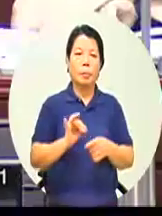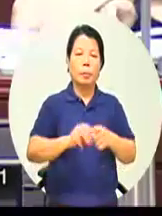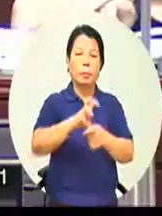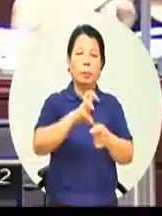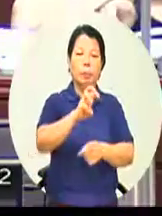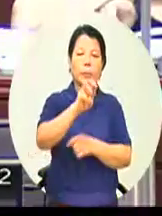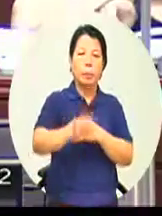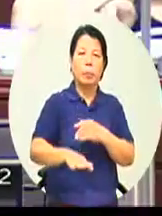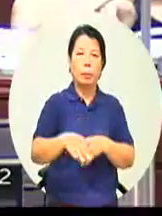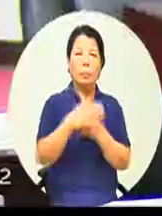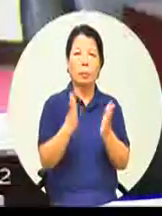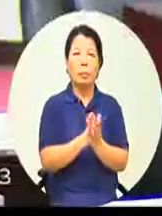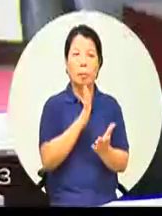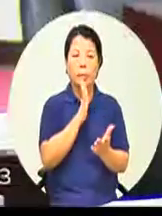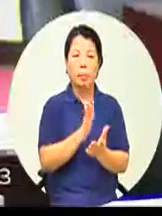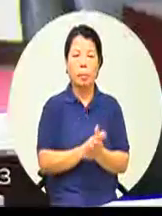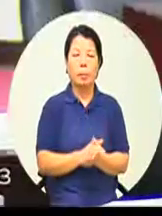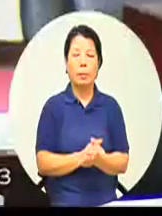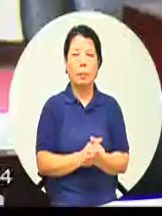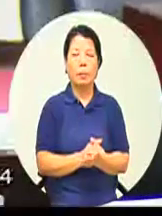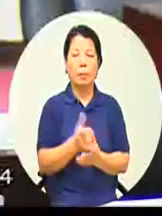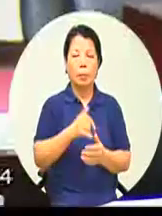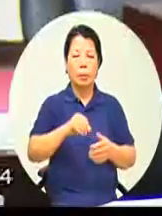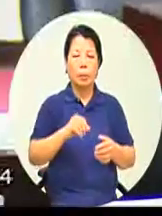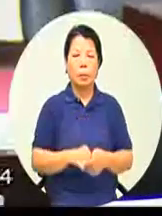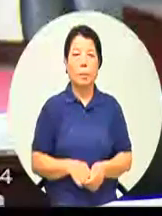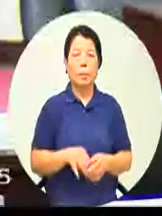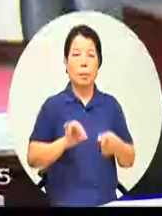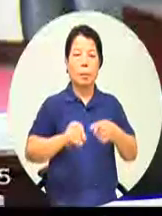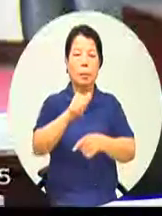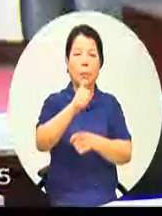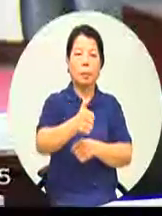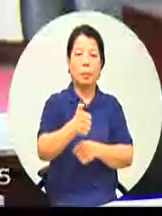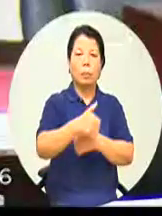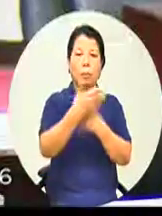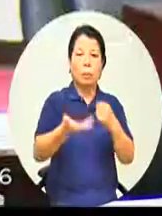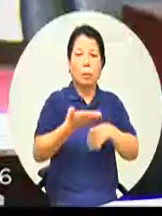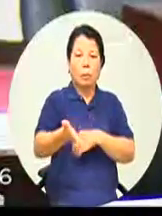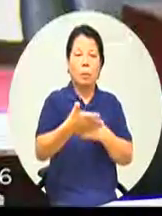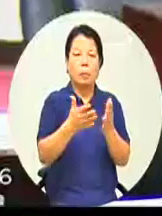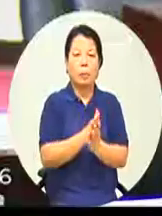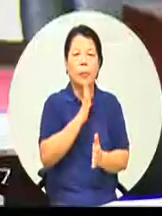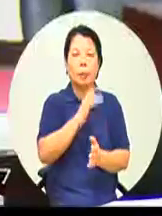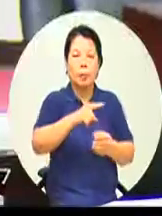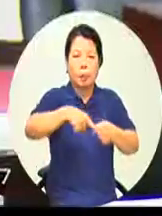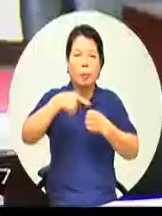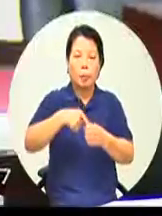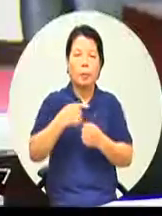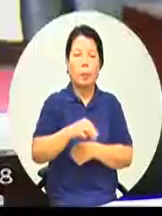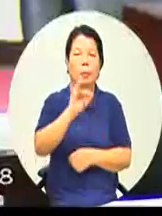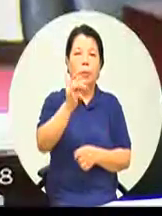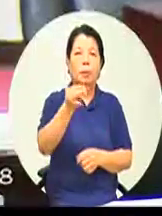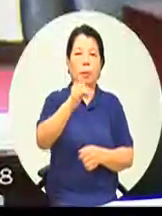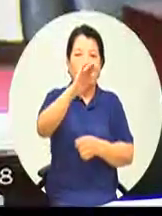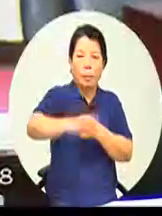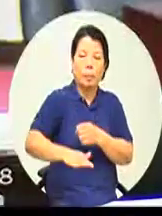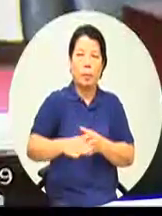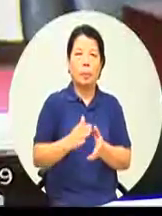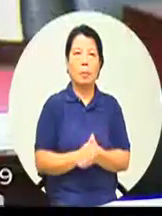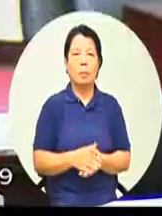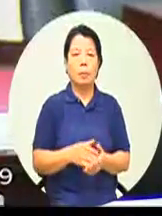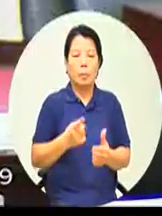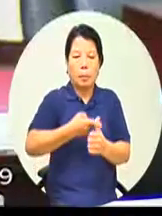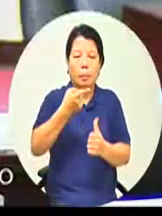那局长有没有办法说，在五成以内，就是提供给年收入所得，100万元以下的优